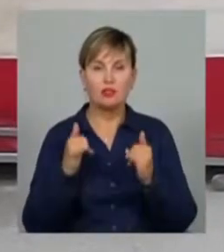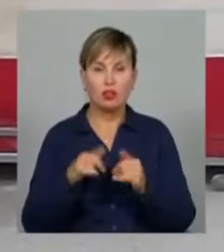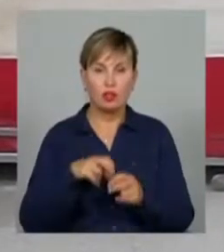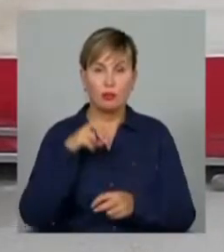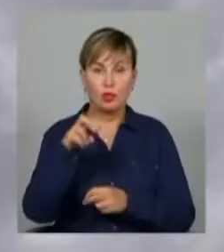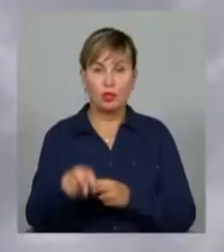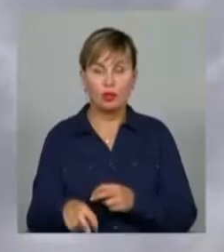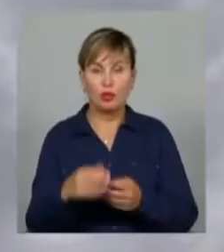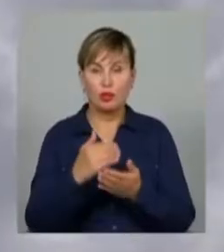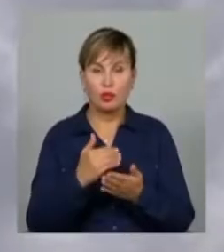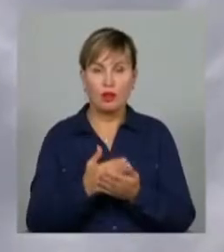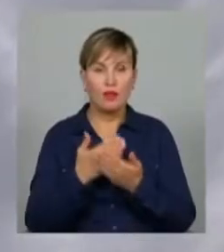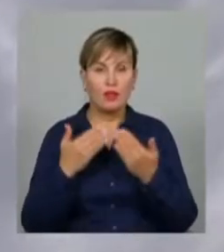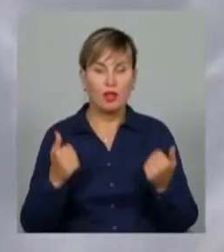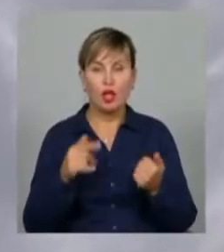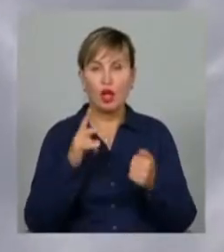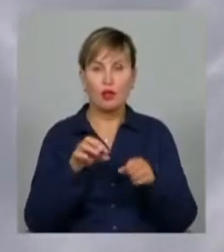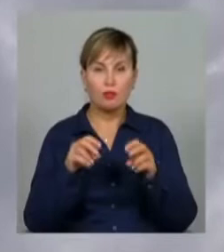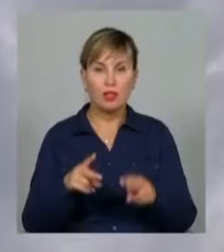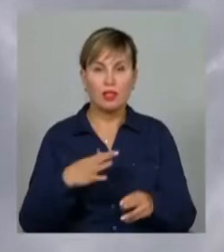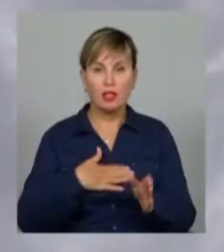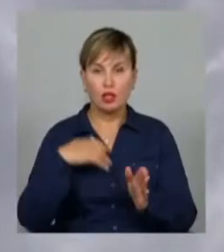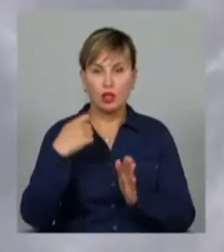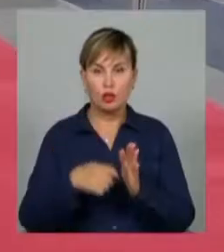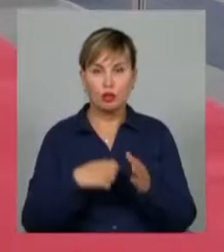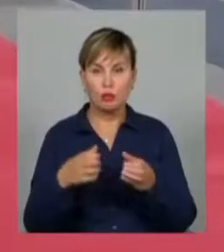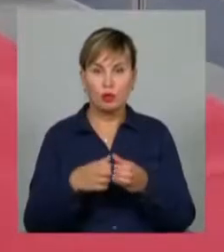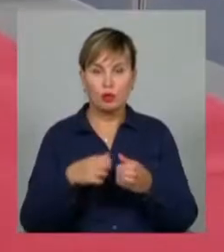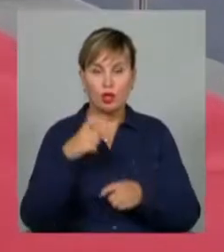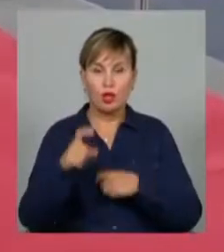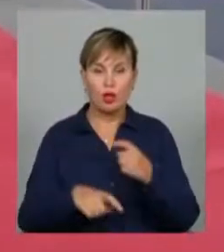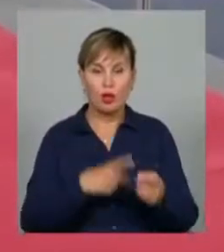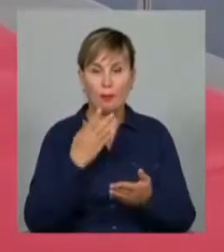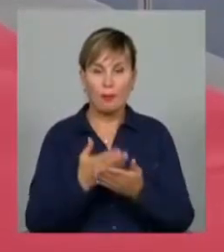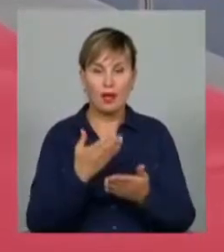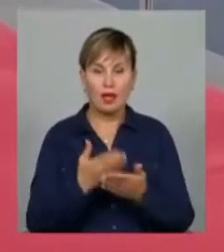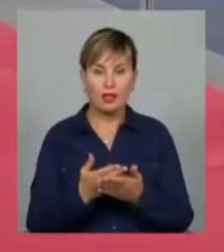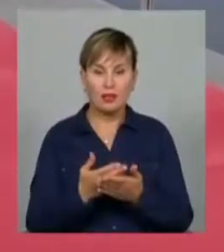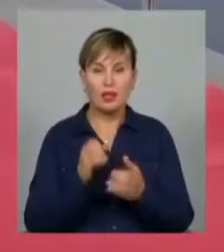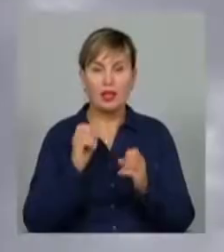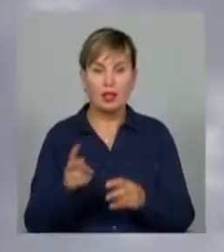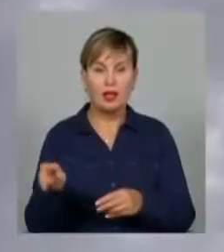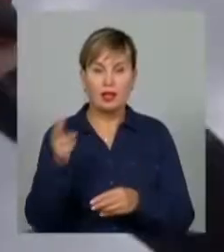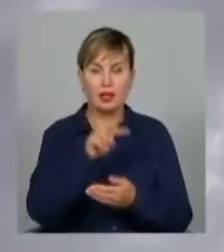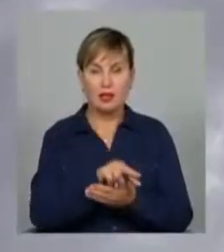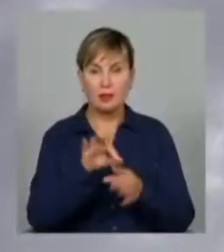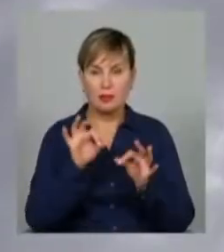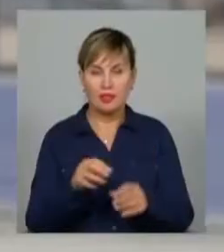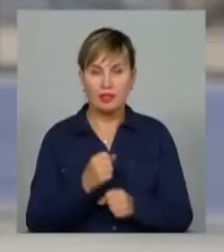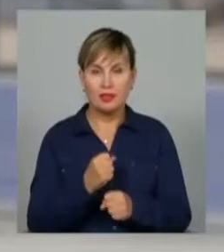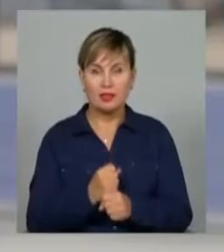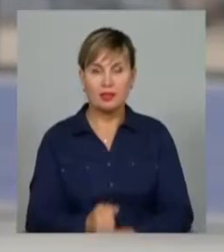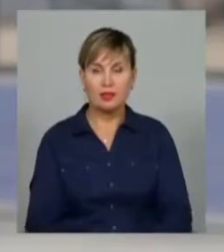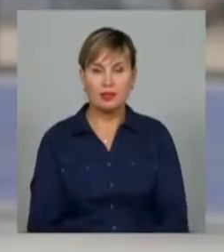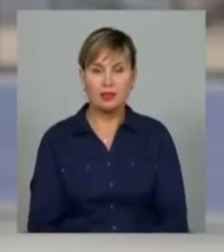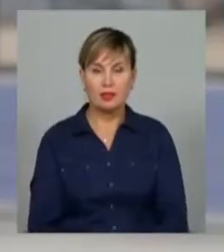по графику тренировок нет. Однако специально для нашей съемочной группы легкоатлетка продемонстрировала грациозное исполнение трюка.